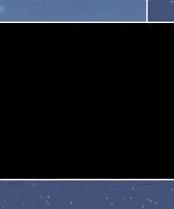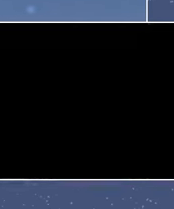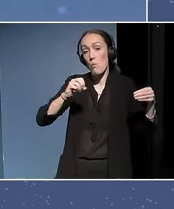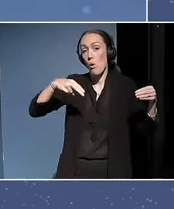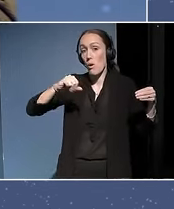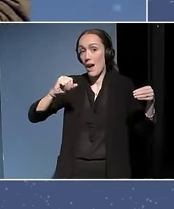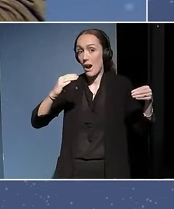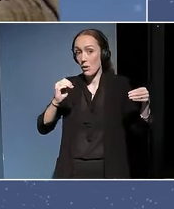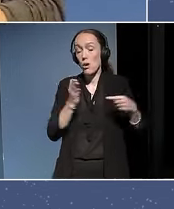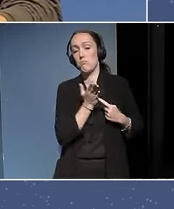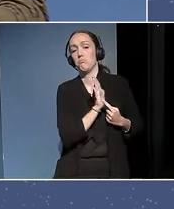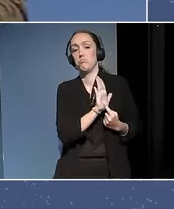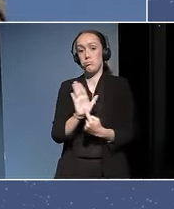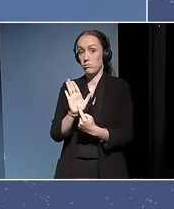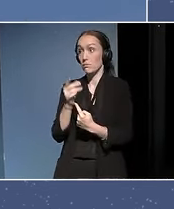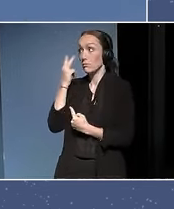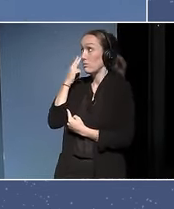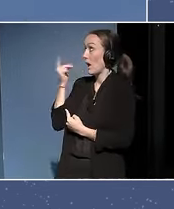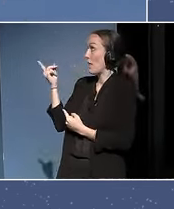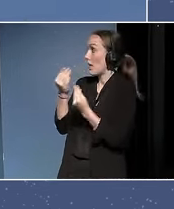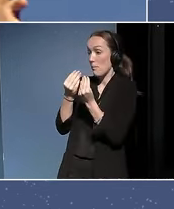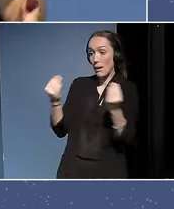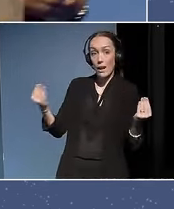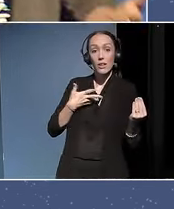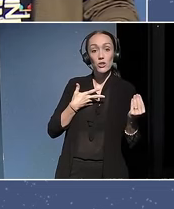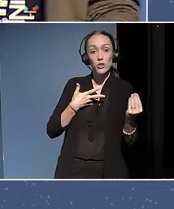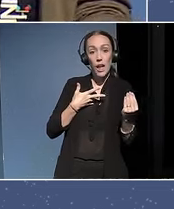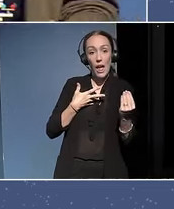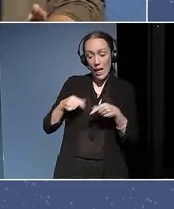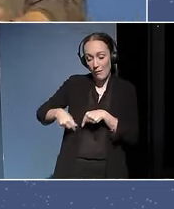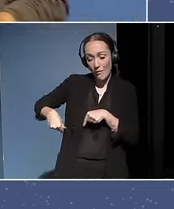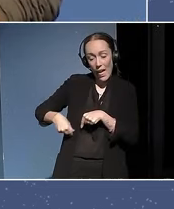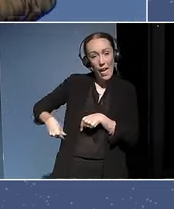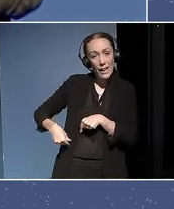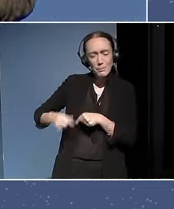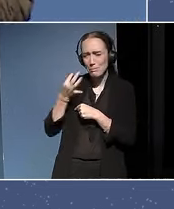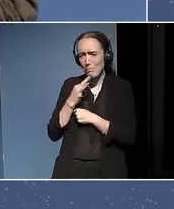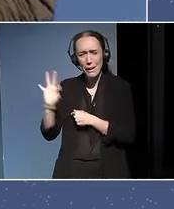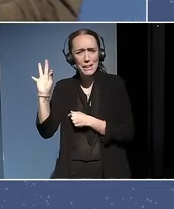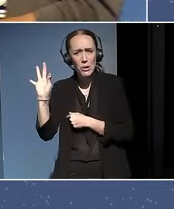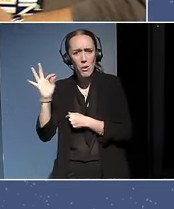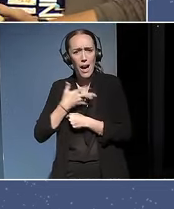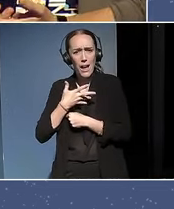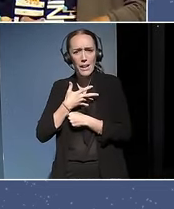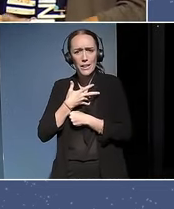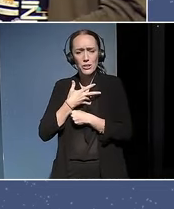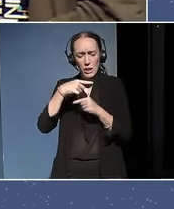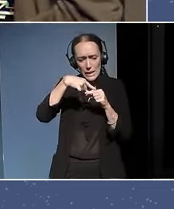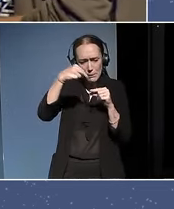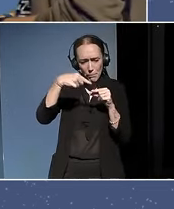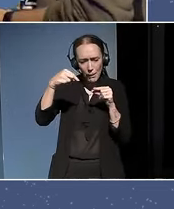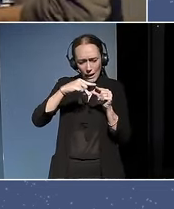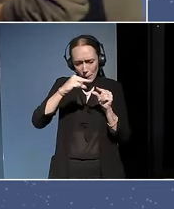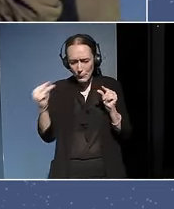materiali che lui aveva trovato quindi aveva trovato queste vertebre particolari formate con cioè che avevano queste strane spine molto molto